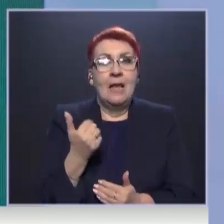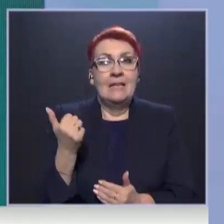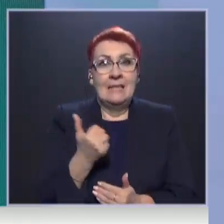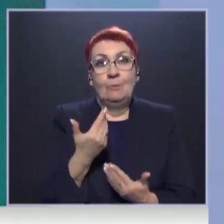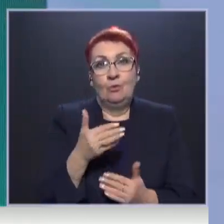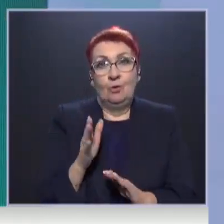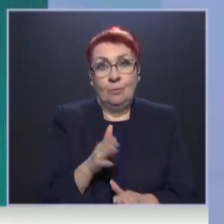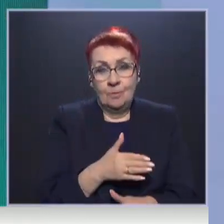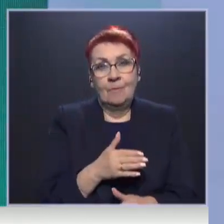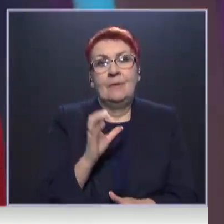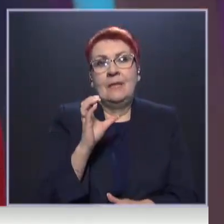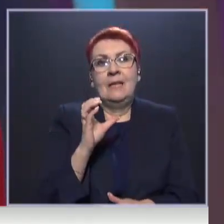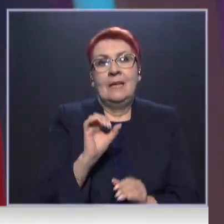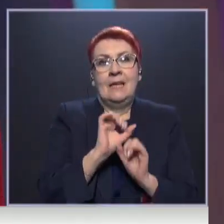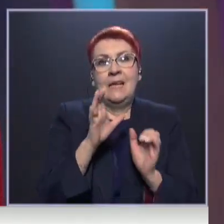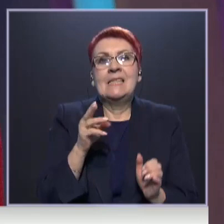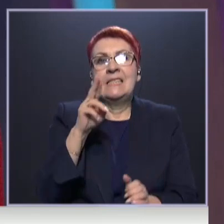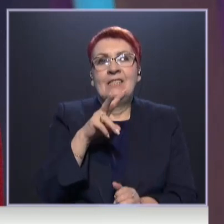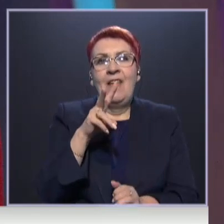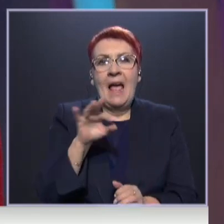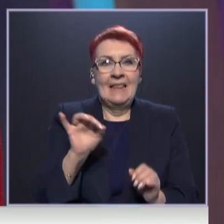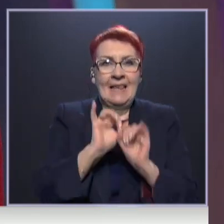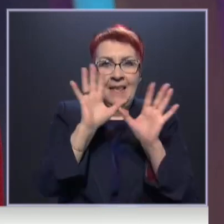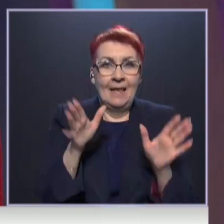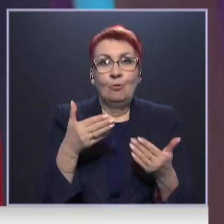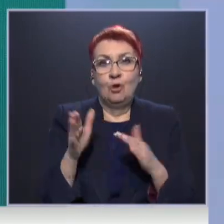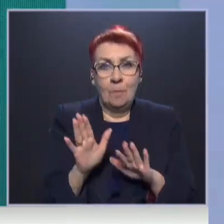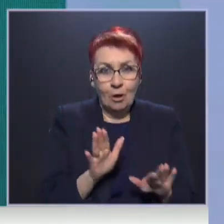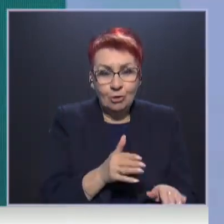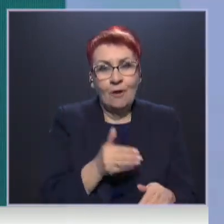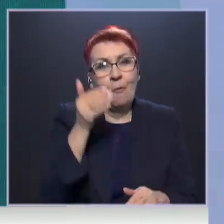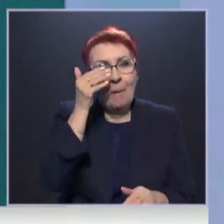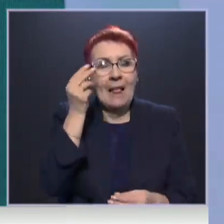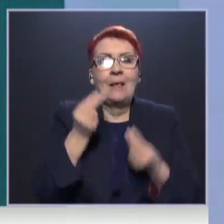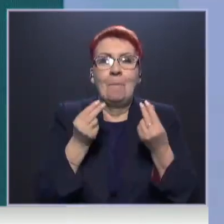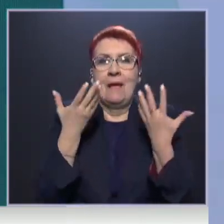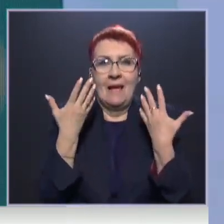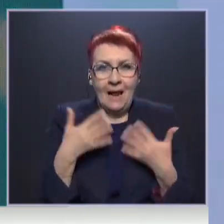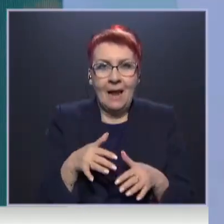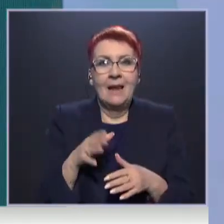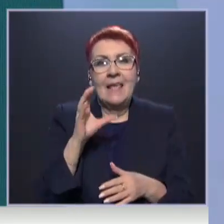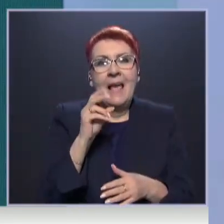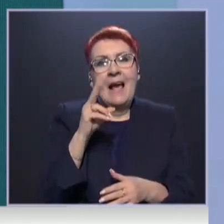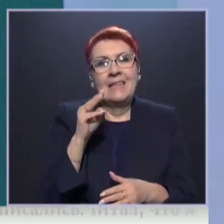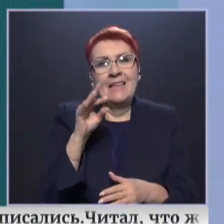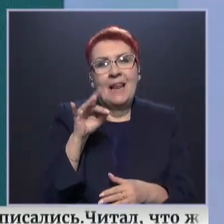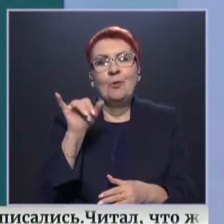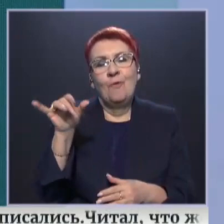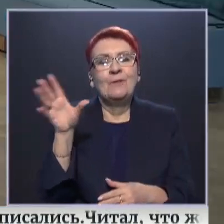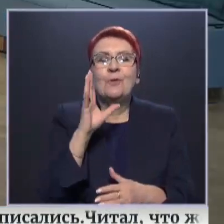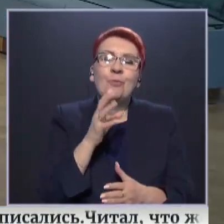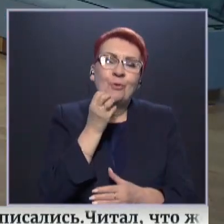прошла, святки прошли, в прятки мы уже поиграли. Все у Катерины будет хорошо. Слава